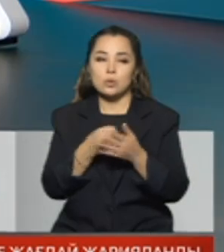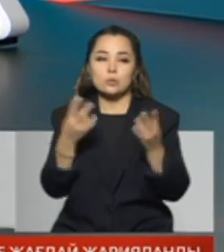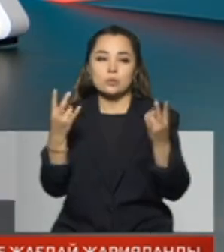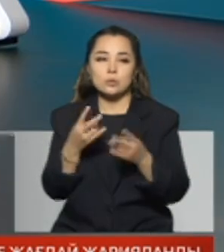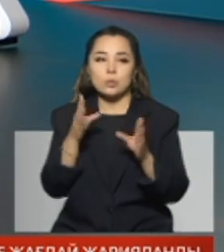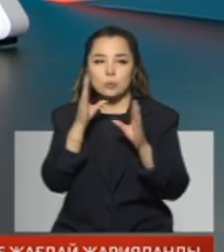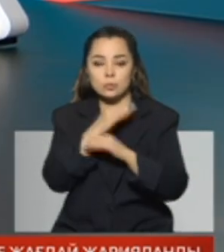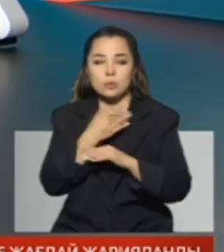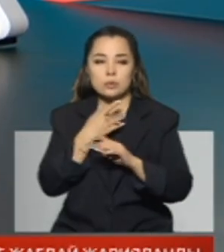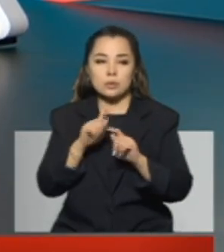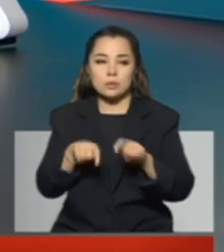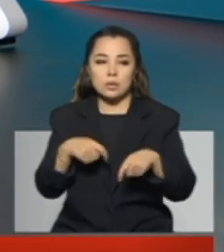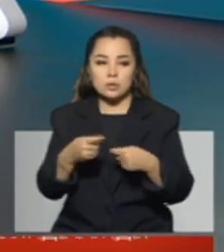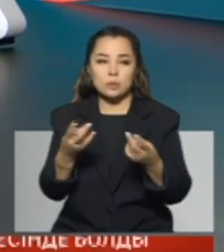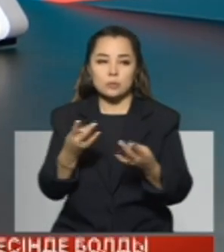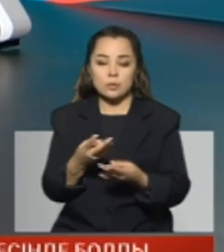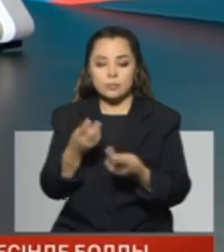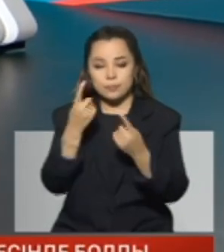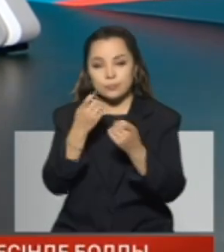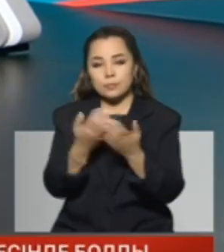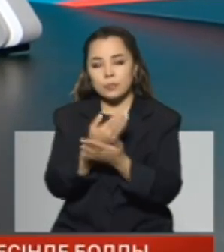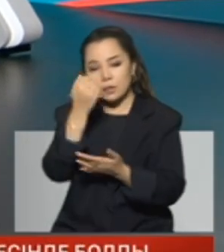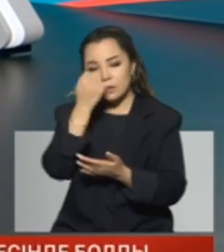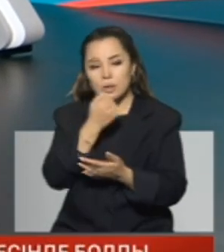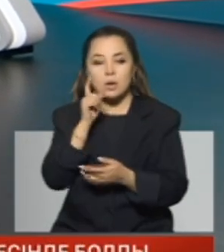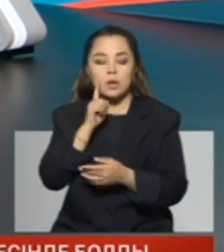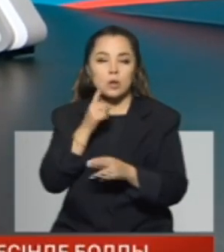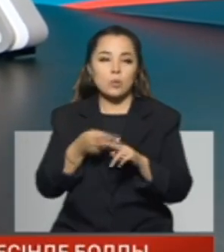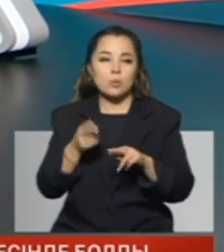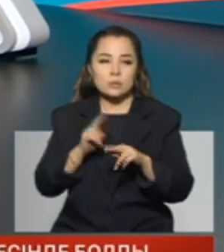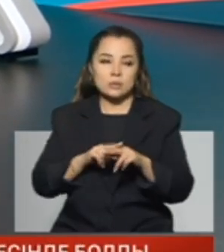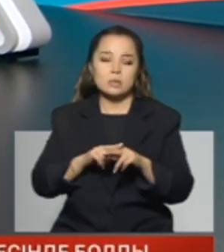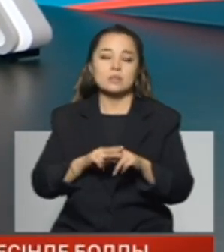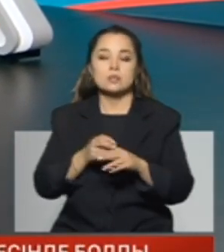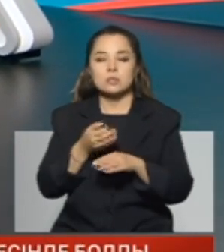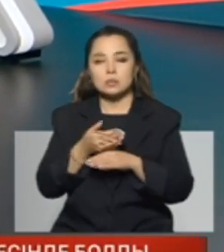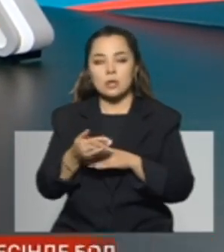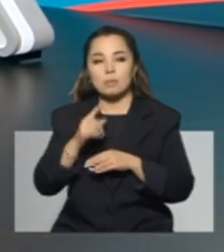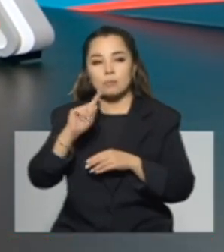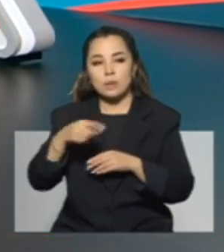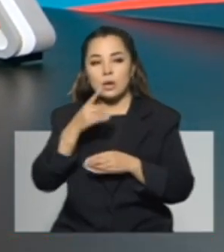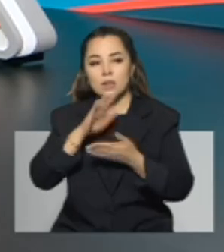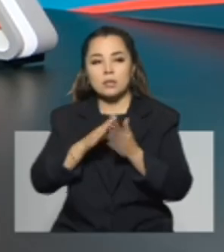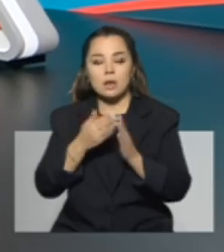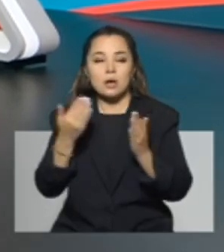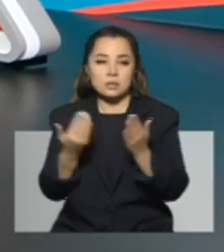Шерхан. Рахмет, Нұрсұлтан, ақпаратыңа. Қадірлі көрермен, әзірге айтарымыз осы. Ал